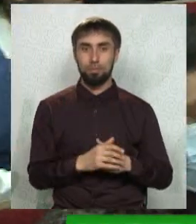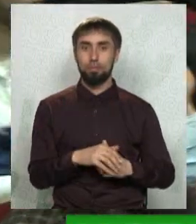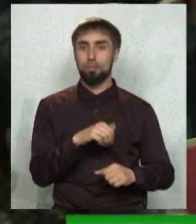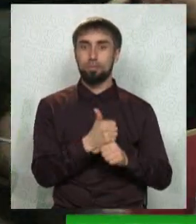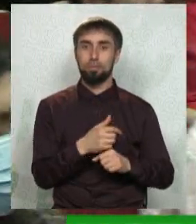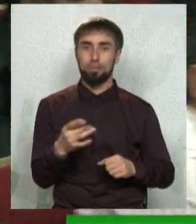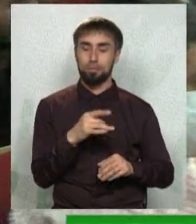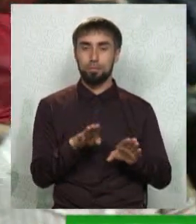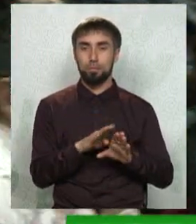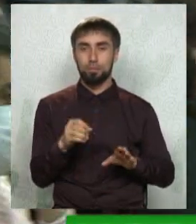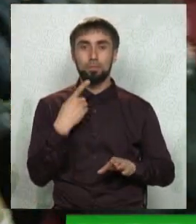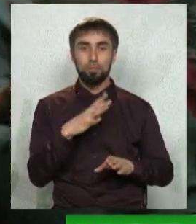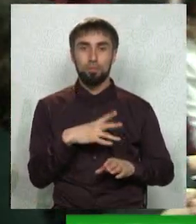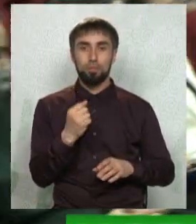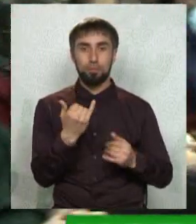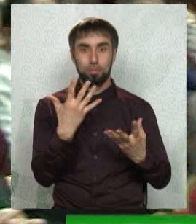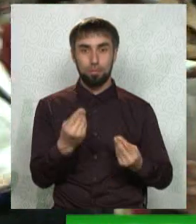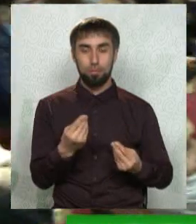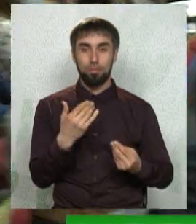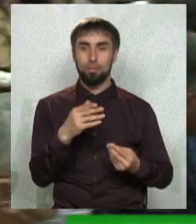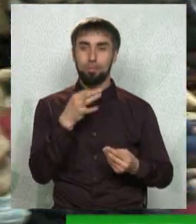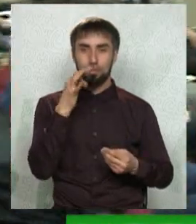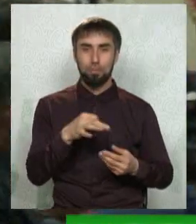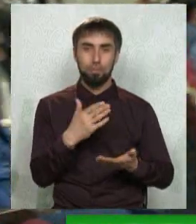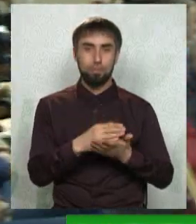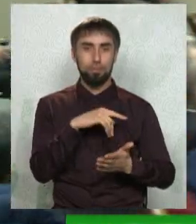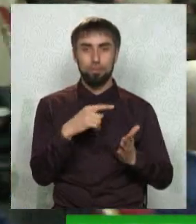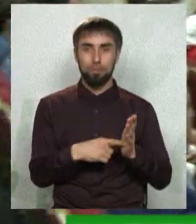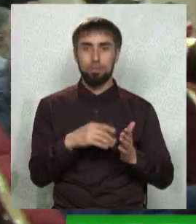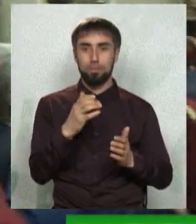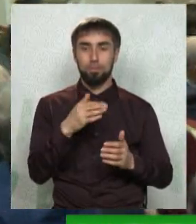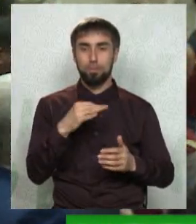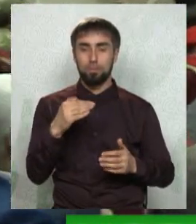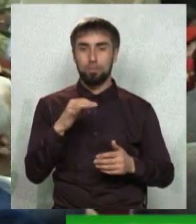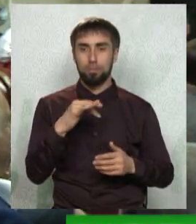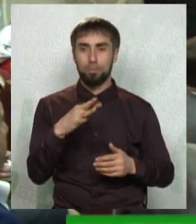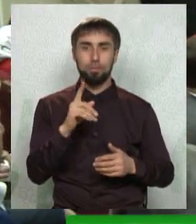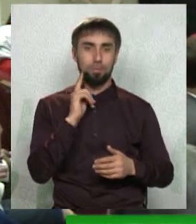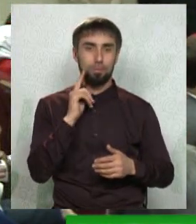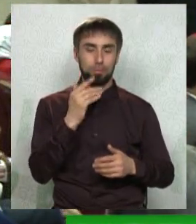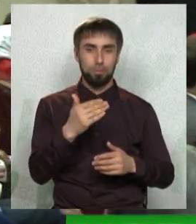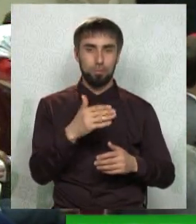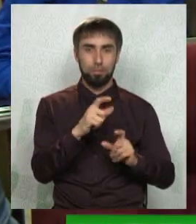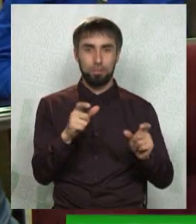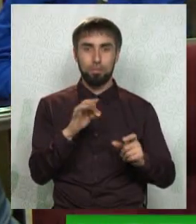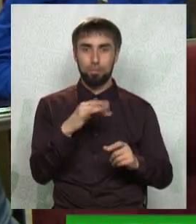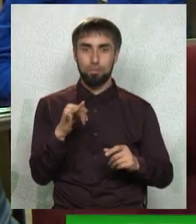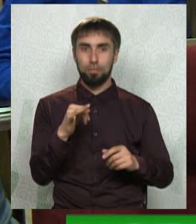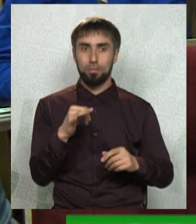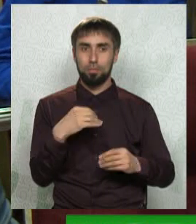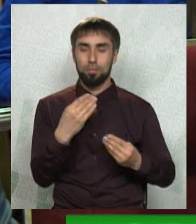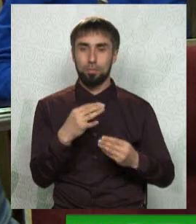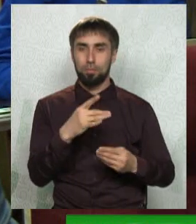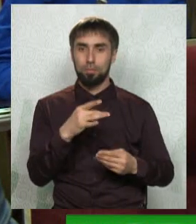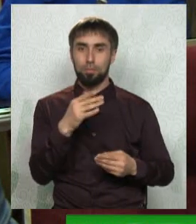Глава региона также отметил, что на сегодняшний день остро стоит вопрос с профориентацией среди молодых людей. Они все реже отдают